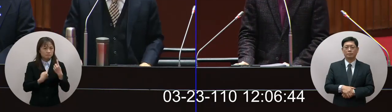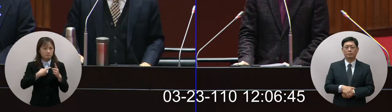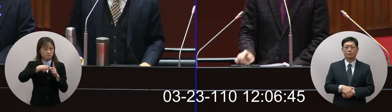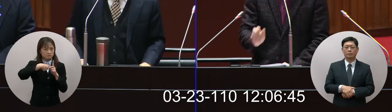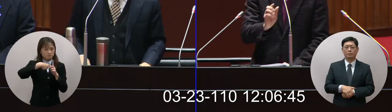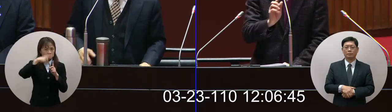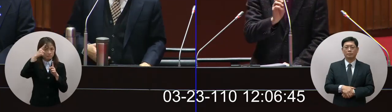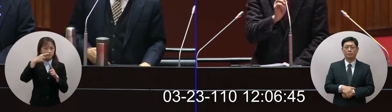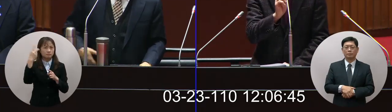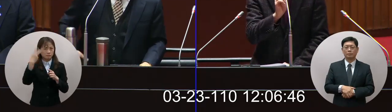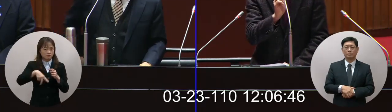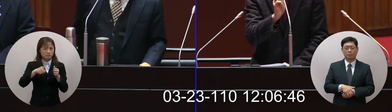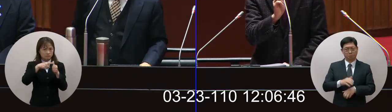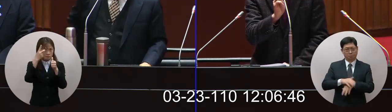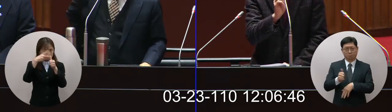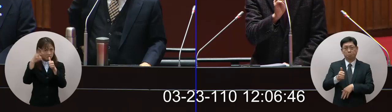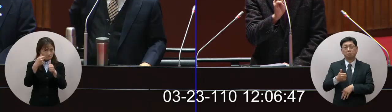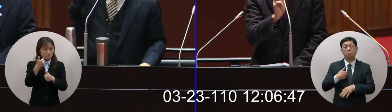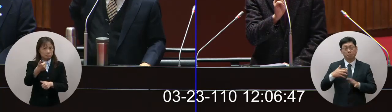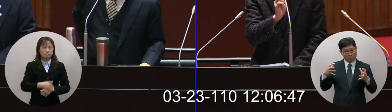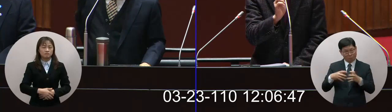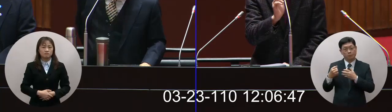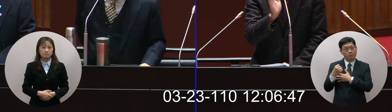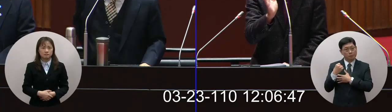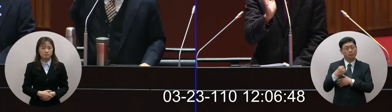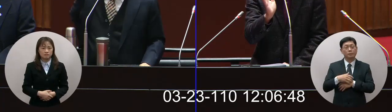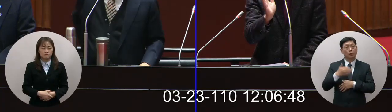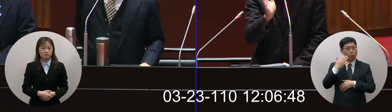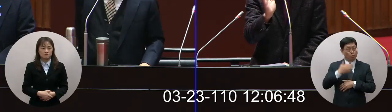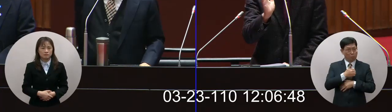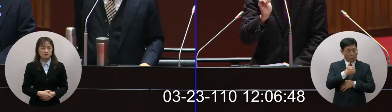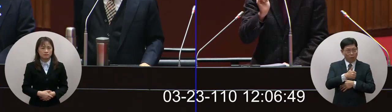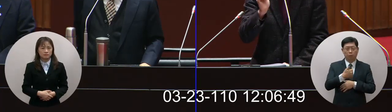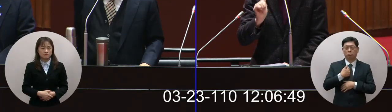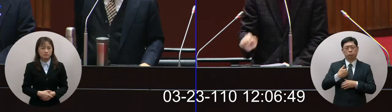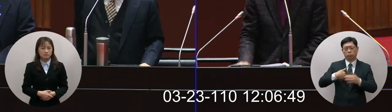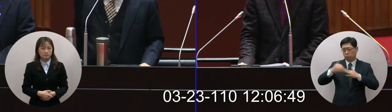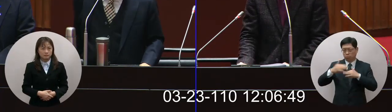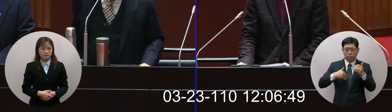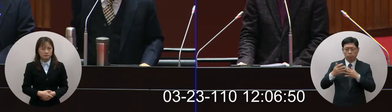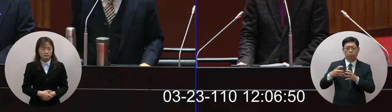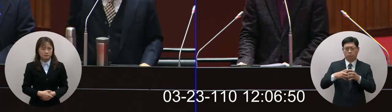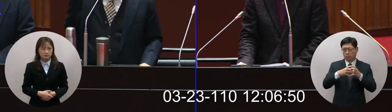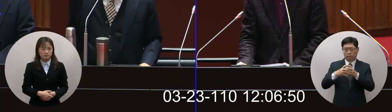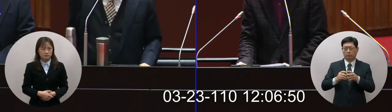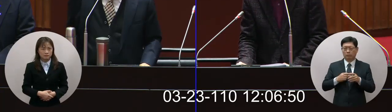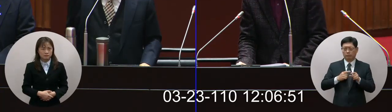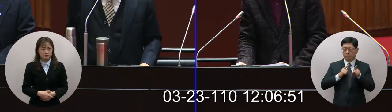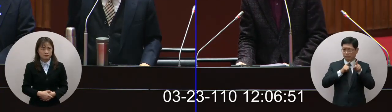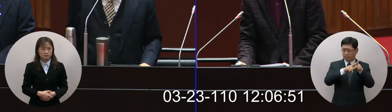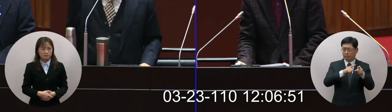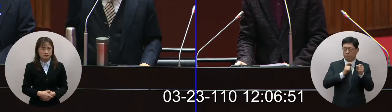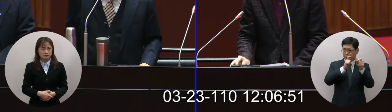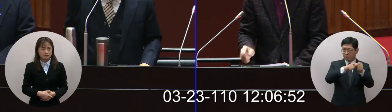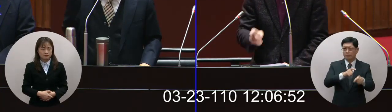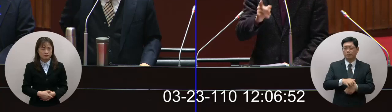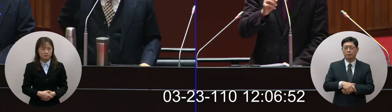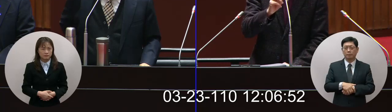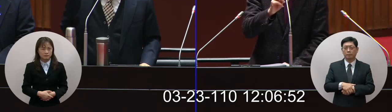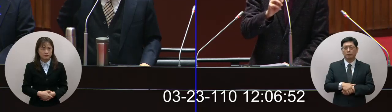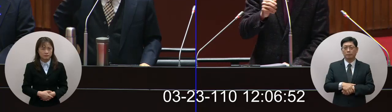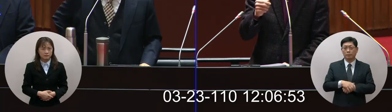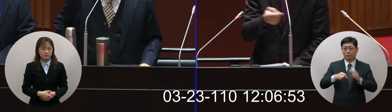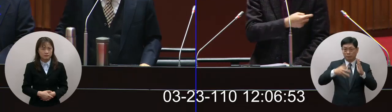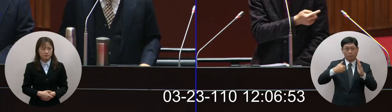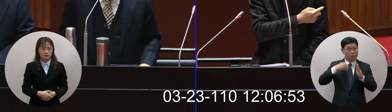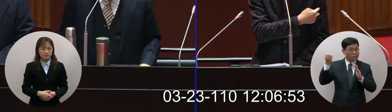茅。 太棒了，我们一起努力啊！只要好的，大家共同来往这个方向来迈进。那